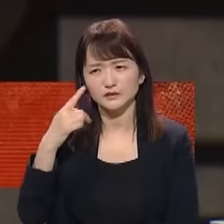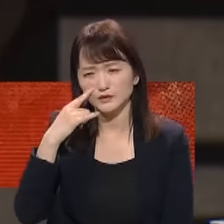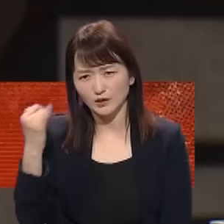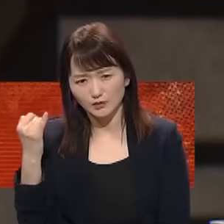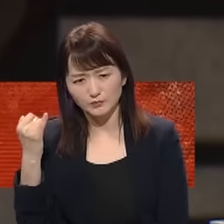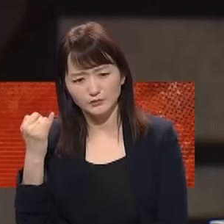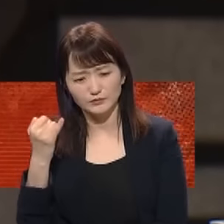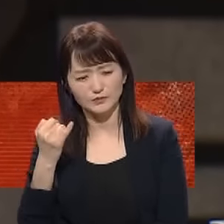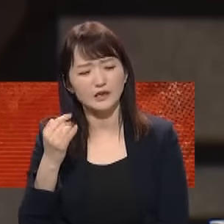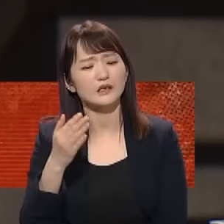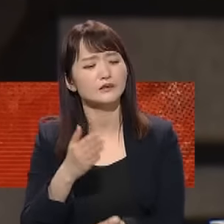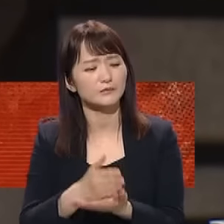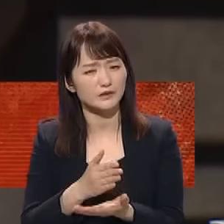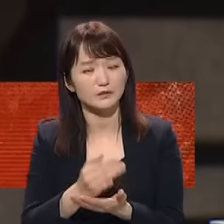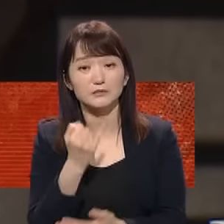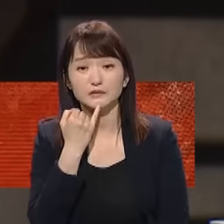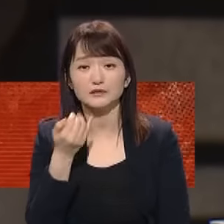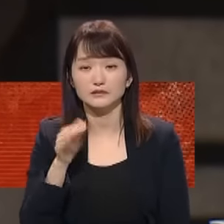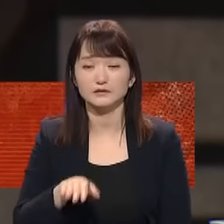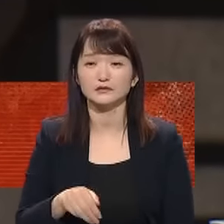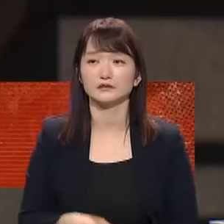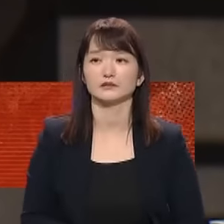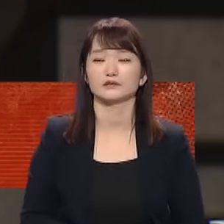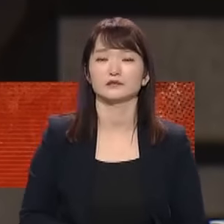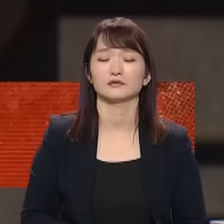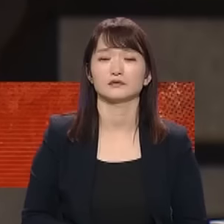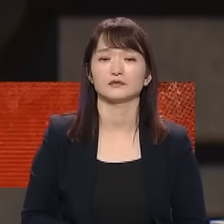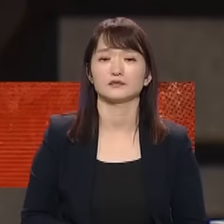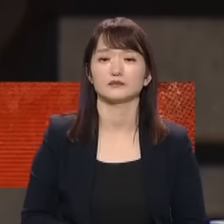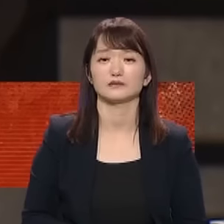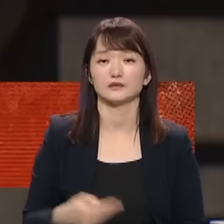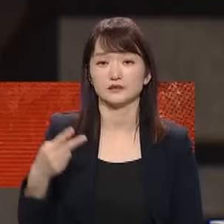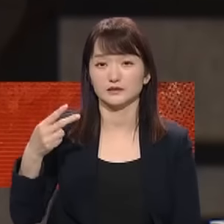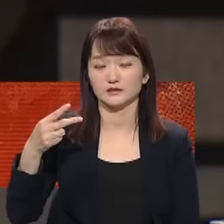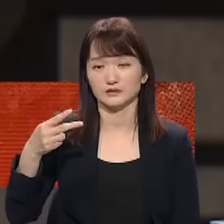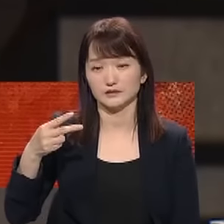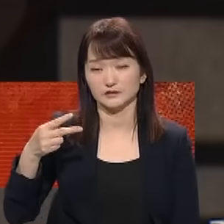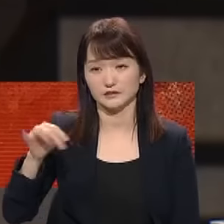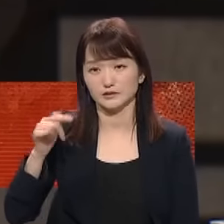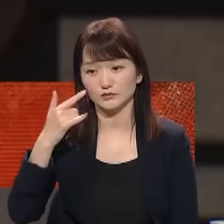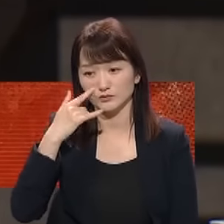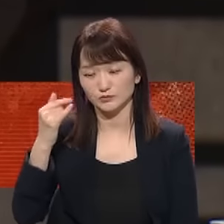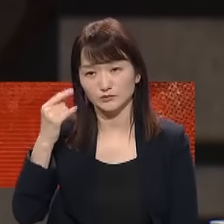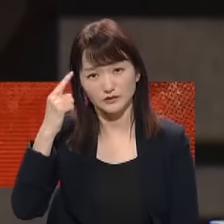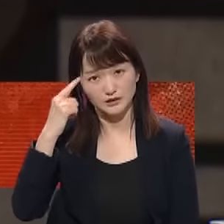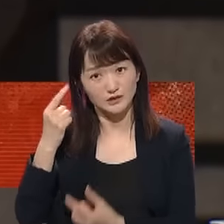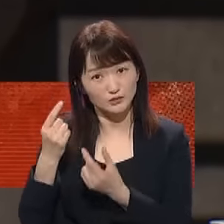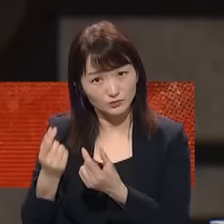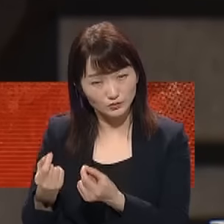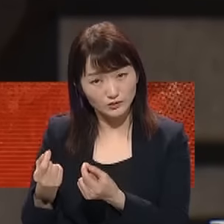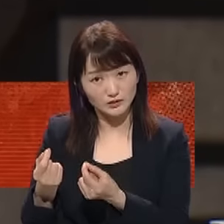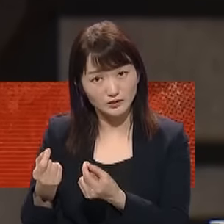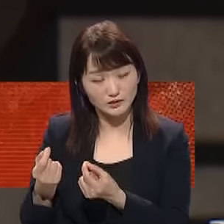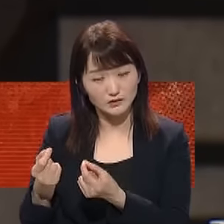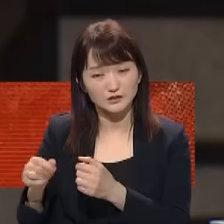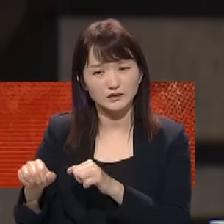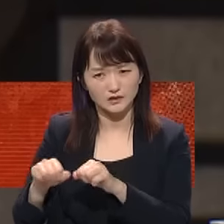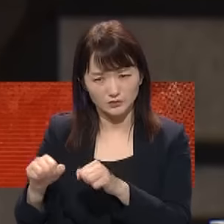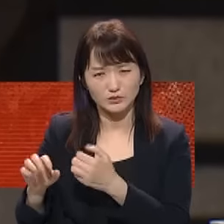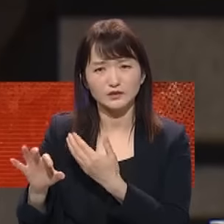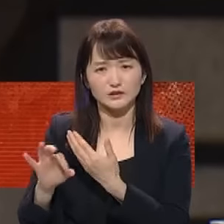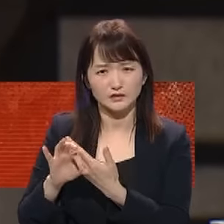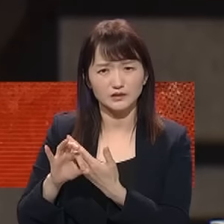그래도 괜찮은데 두 사람이 지금 같은 그 기조로 이렇게 나오게 된다면 상당히 좀 어려운 상황이 벌어질 수도